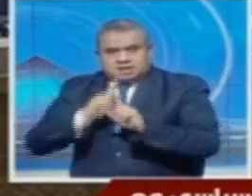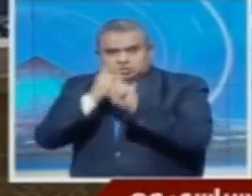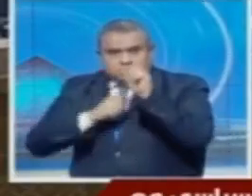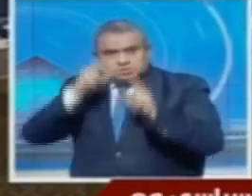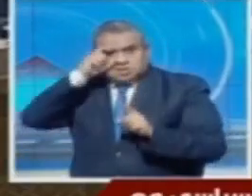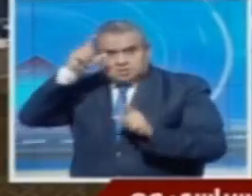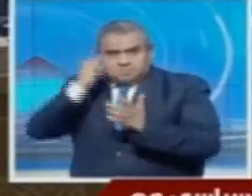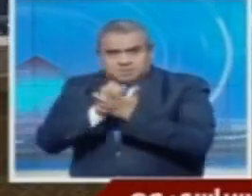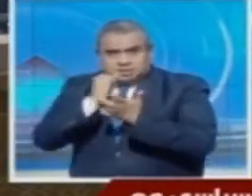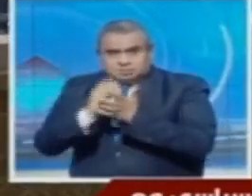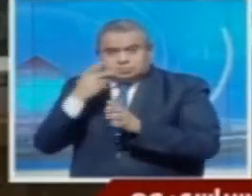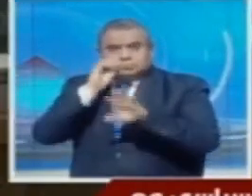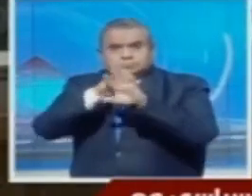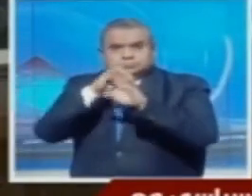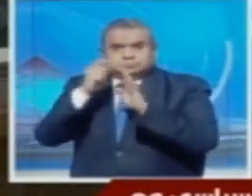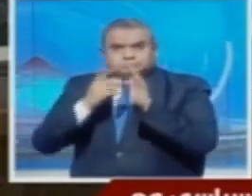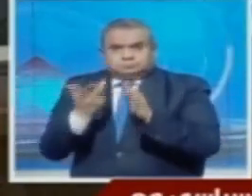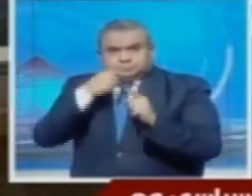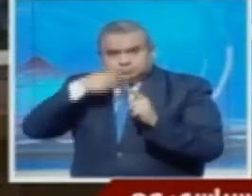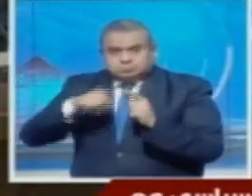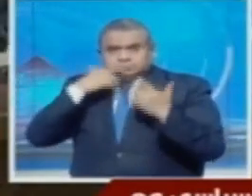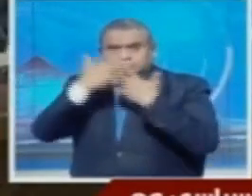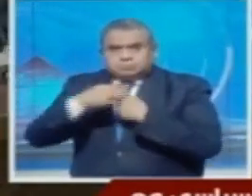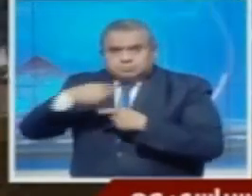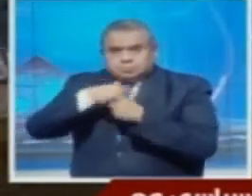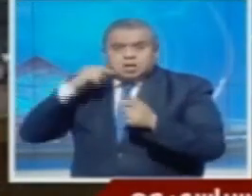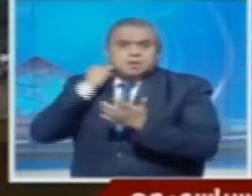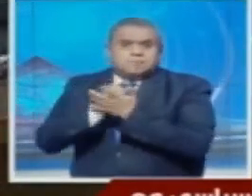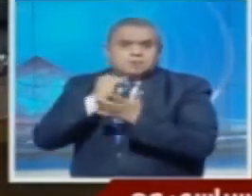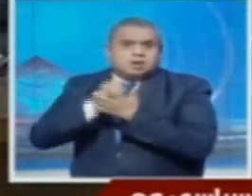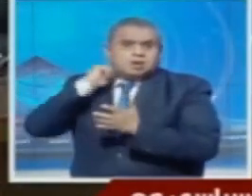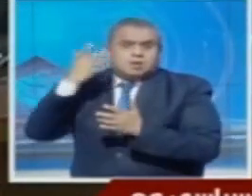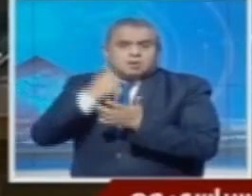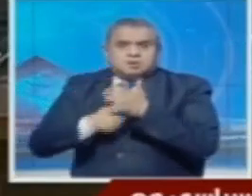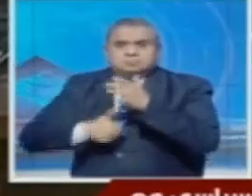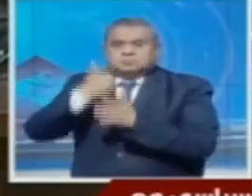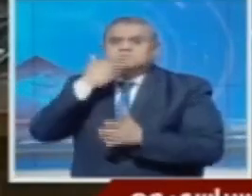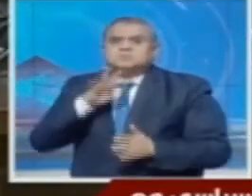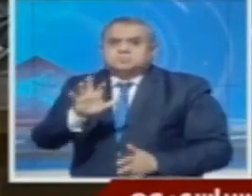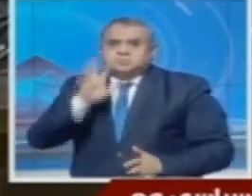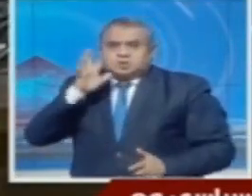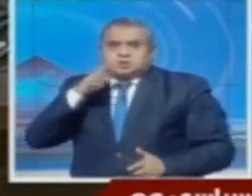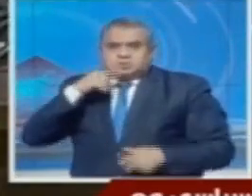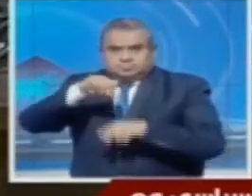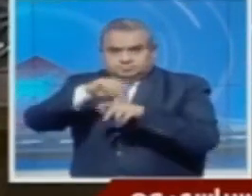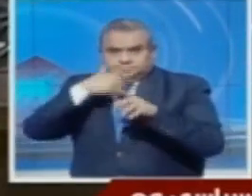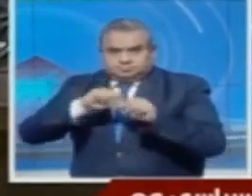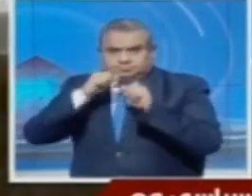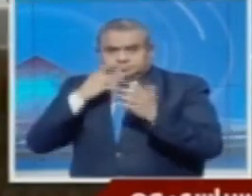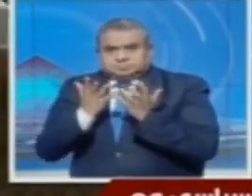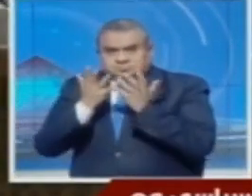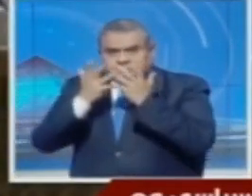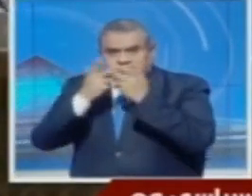على ضرورة أن تراعي عمليات تنفيذ المشروع المحافظة على الطابع المعماري لتلك المنطقة،